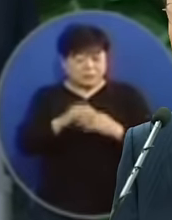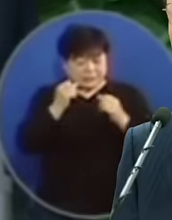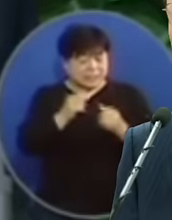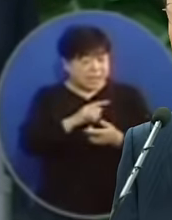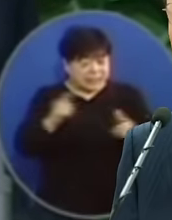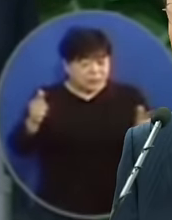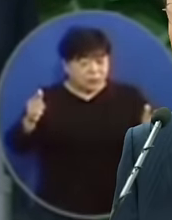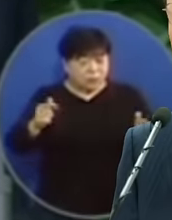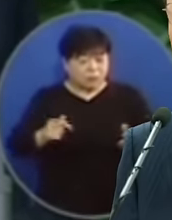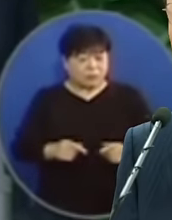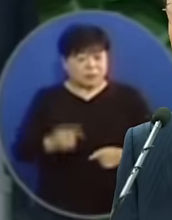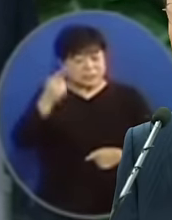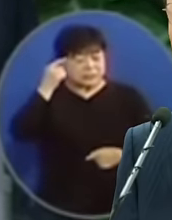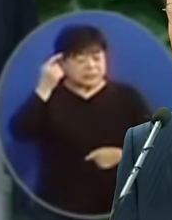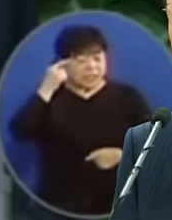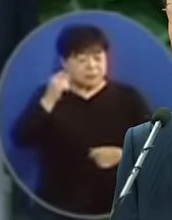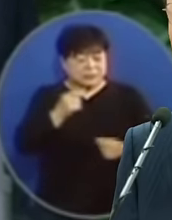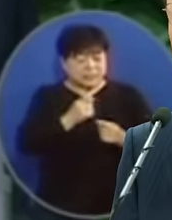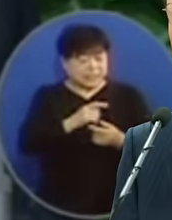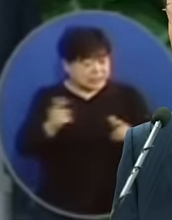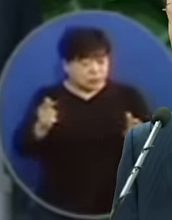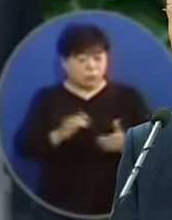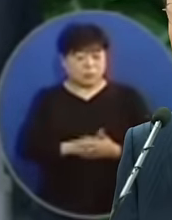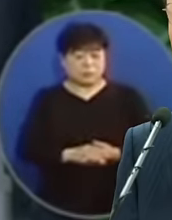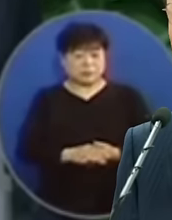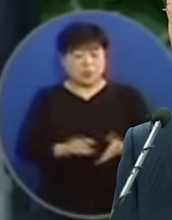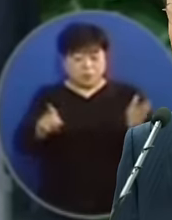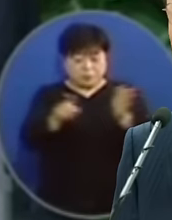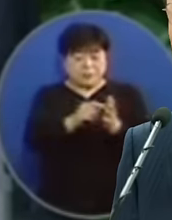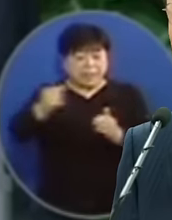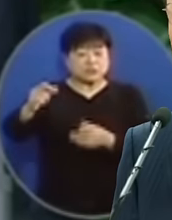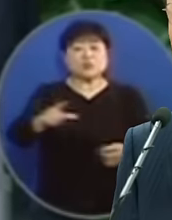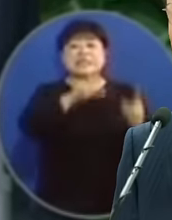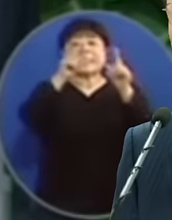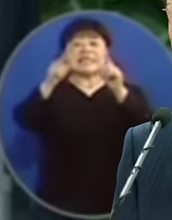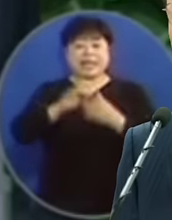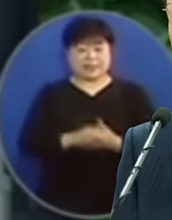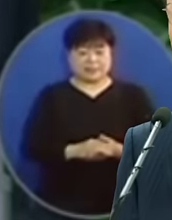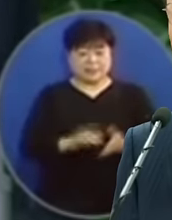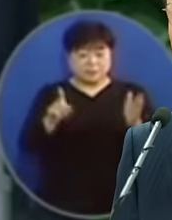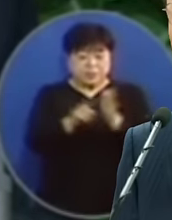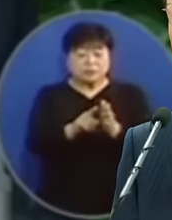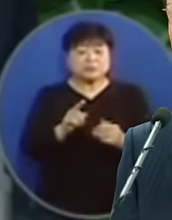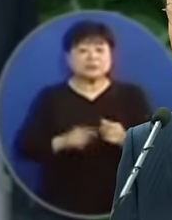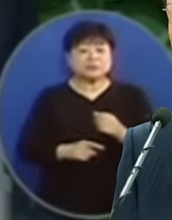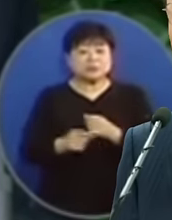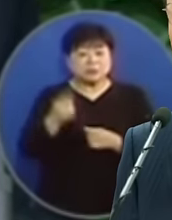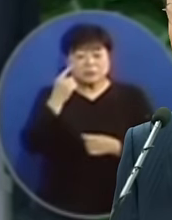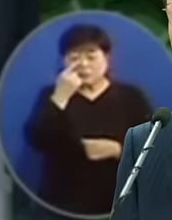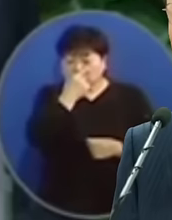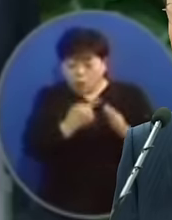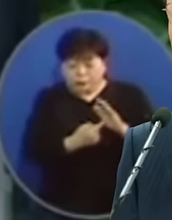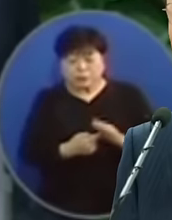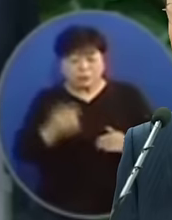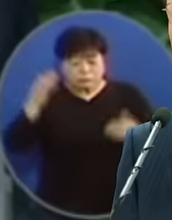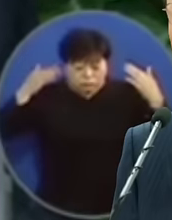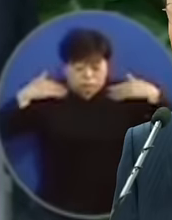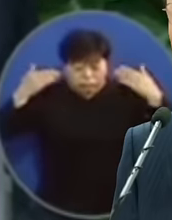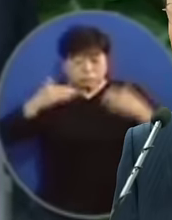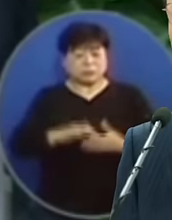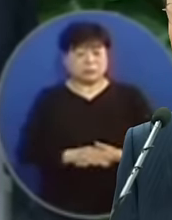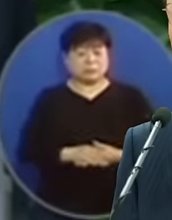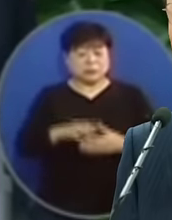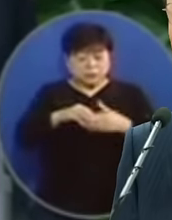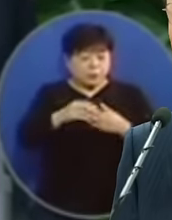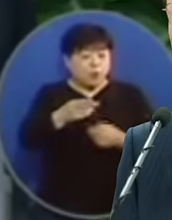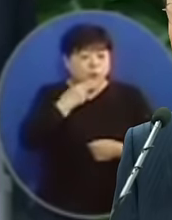살리라, 이성적으로 생각함으로 살리라 아니겠습니까? 믿음으로 살리라. 믿음이란 무엇입니까? 눈에는 아무 증거 안 보이고 교회에 아무 소리 안 들리고